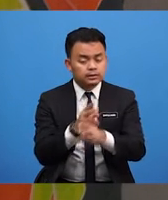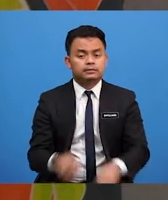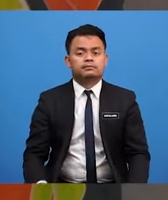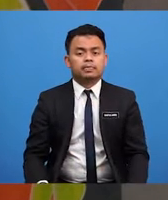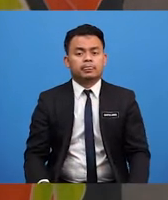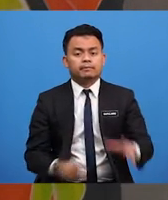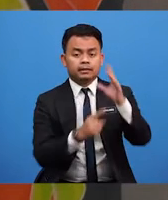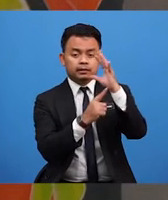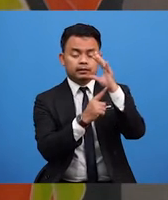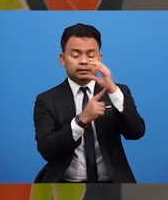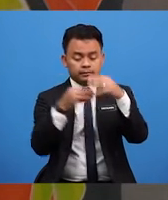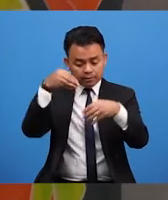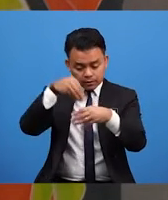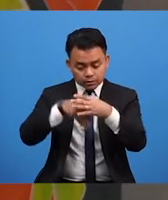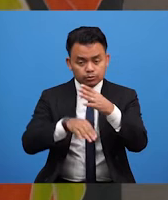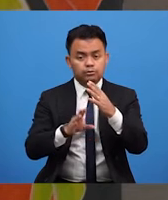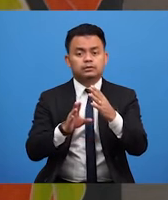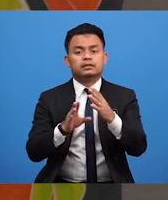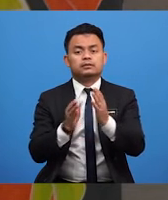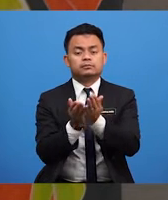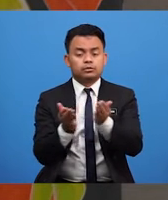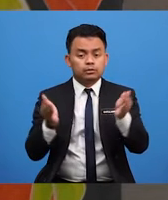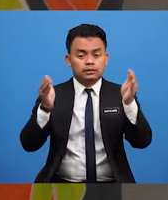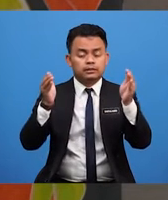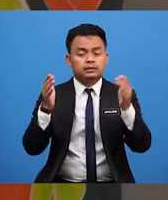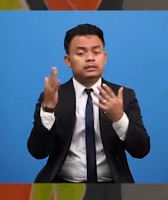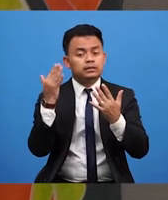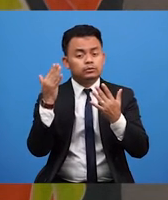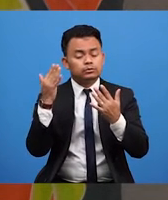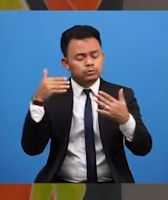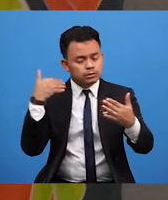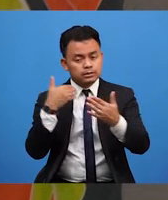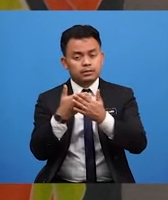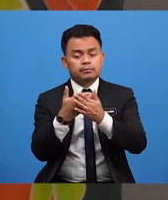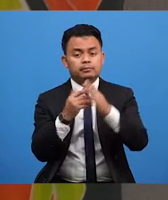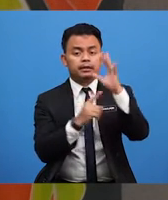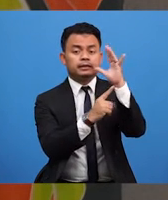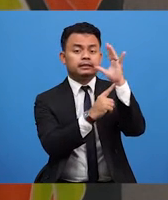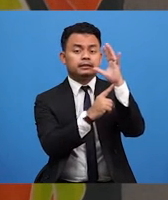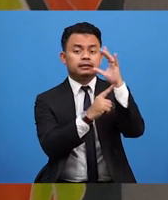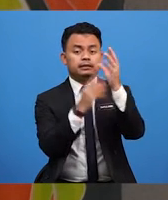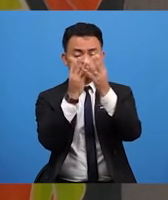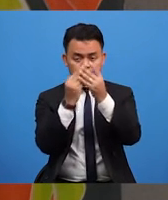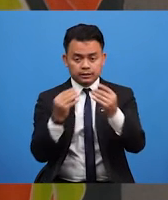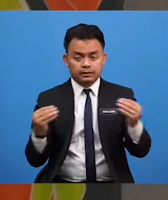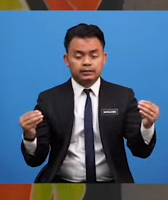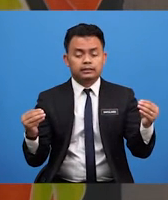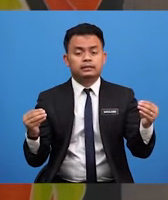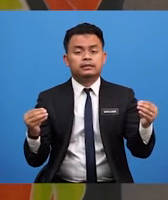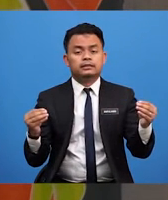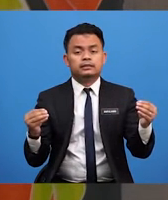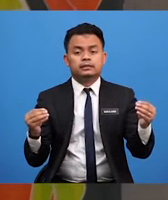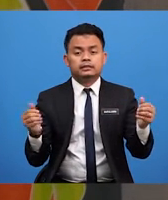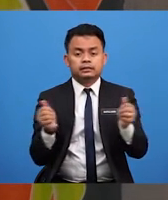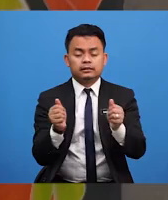lilin di dalam kuali lepek. Tunggu sehingga lilin cair dan mencapai tahap kepanasan